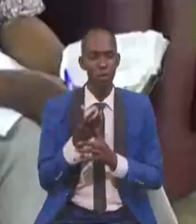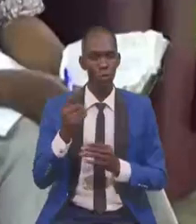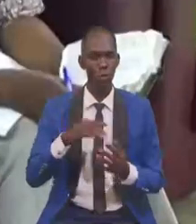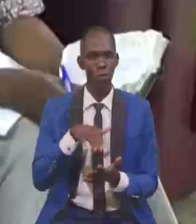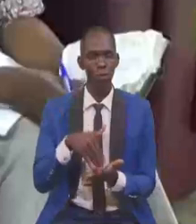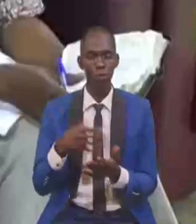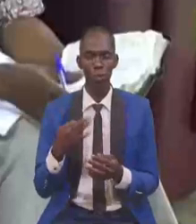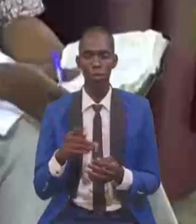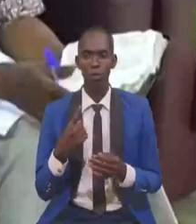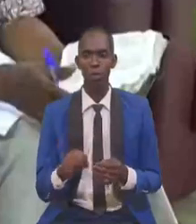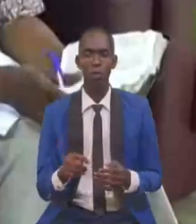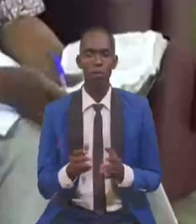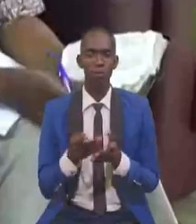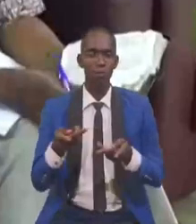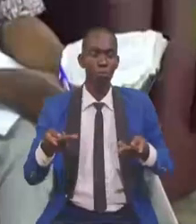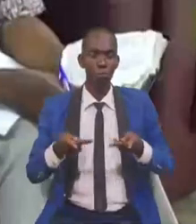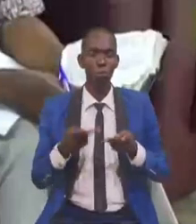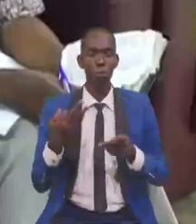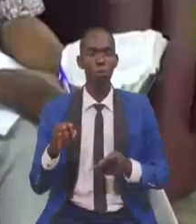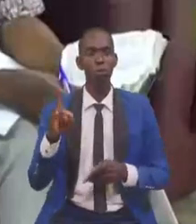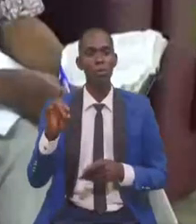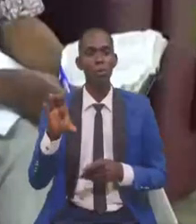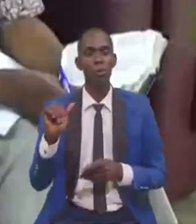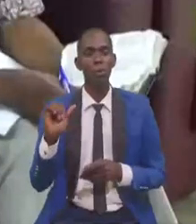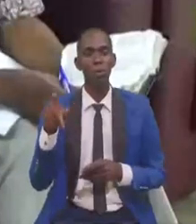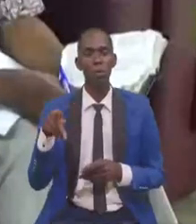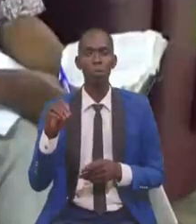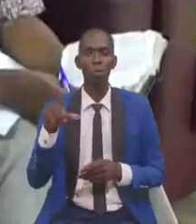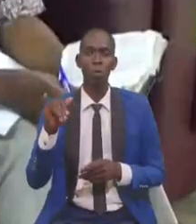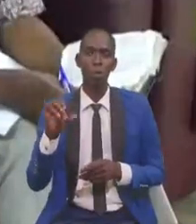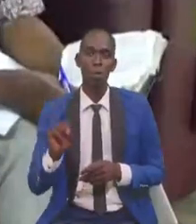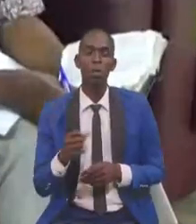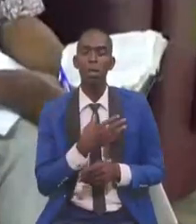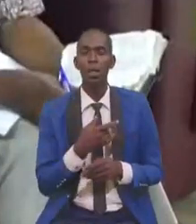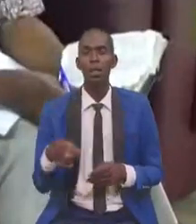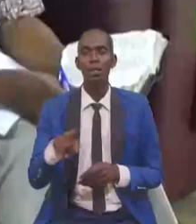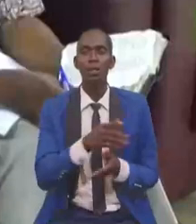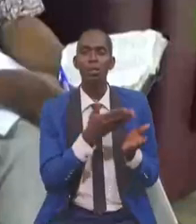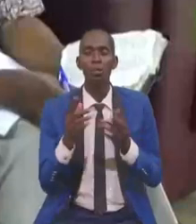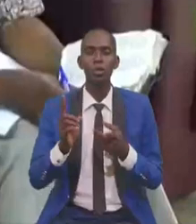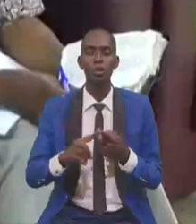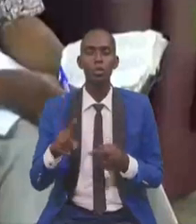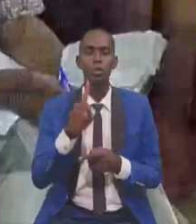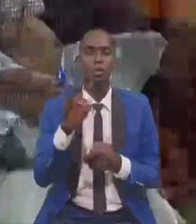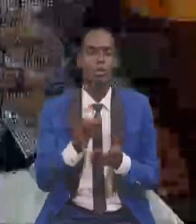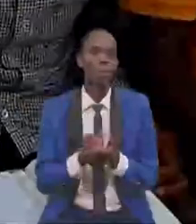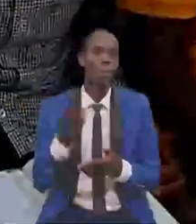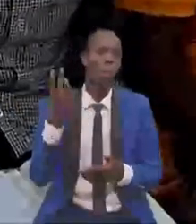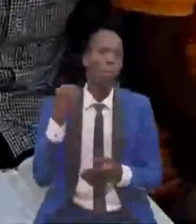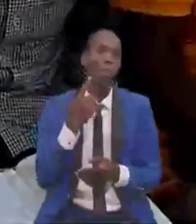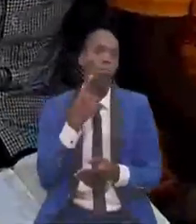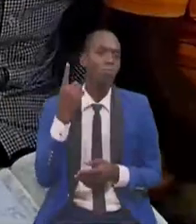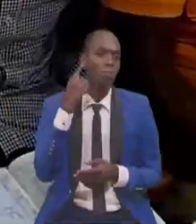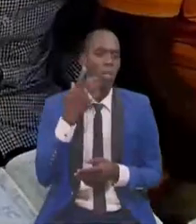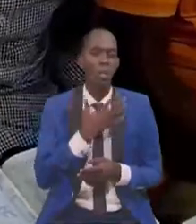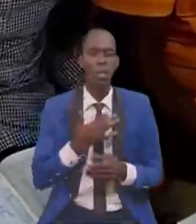de la Décapole. On lui amena un sourd qui